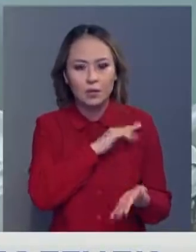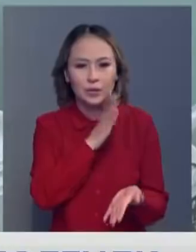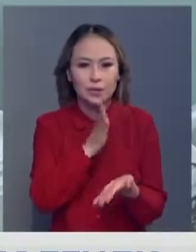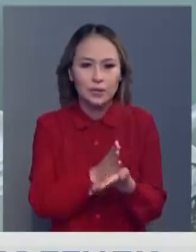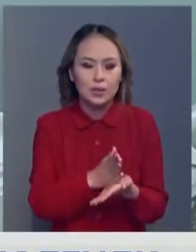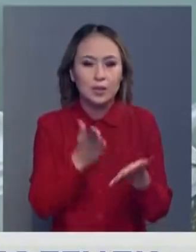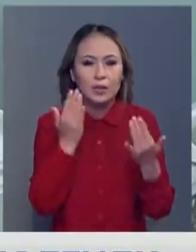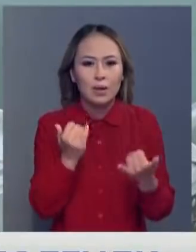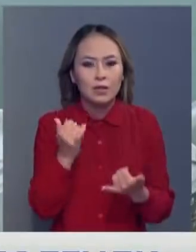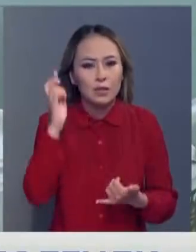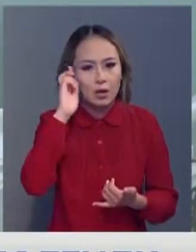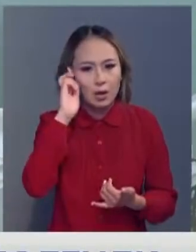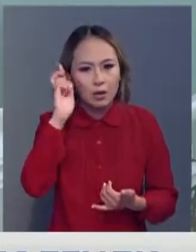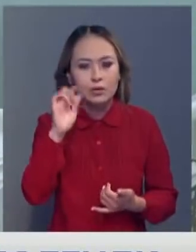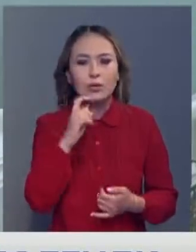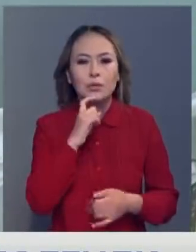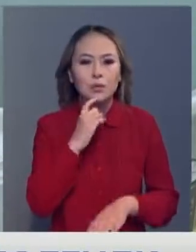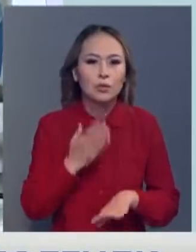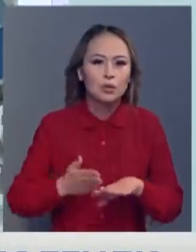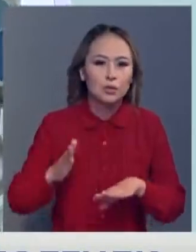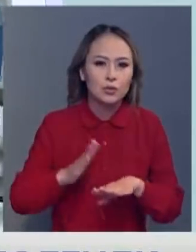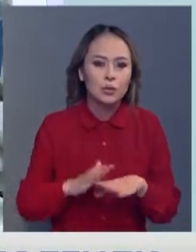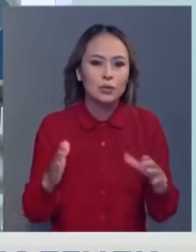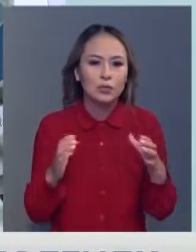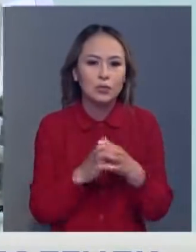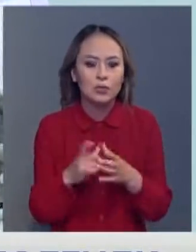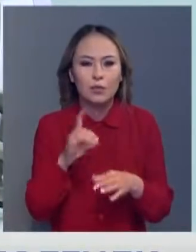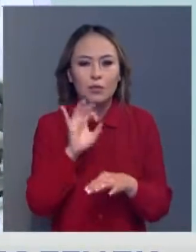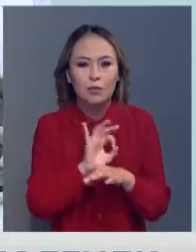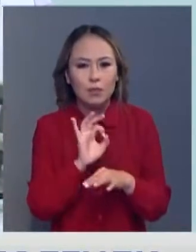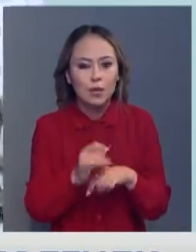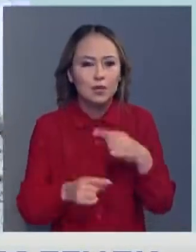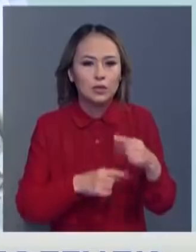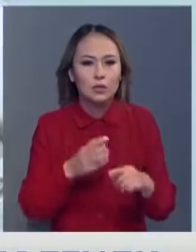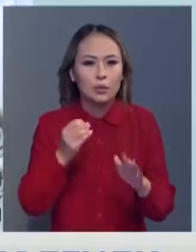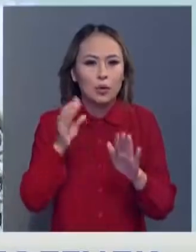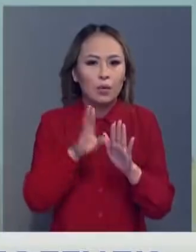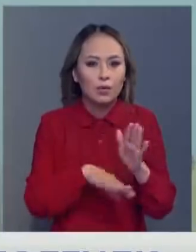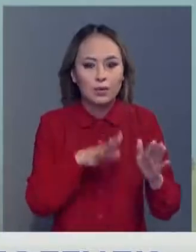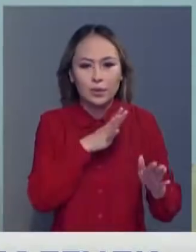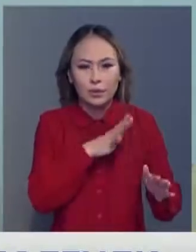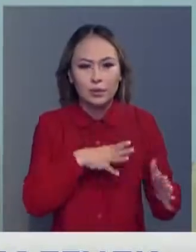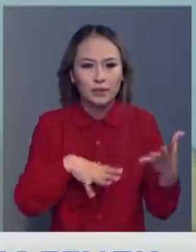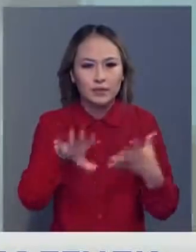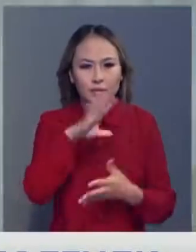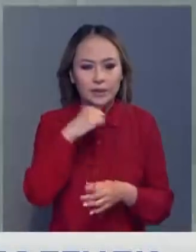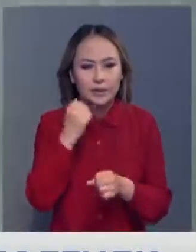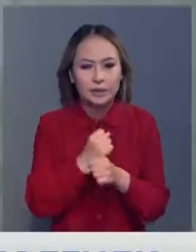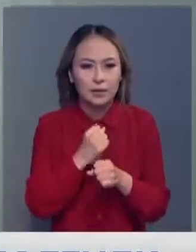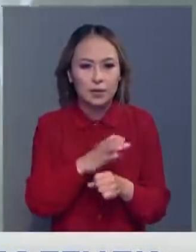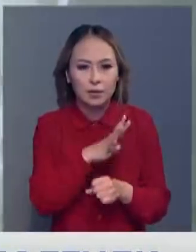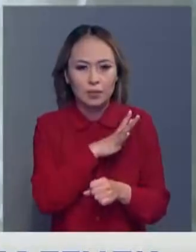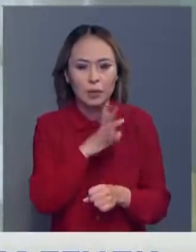Қазір ел қиын сәтті бастан кешіп жатыр. Әндеттің әндеп кетпеу үшін қолдан келгеннің барлығын жаса бедік.